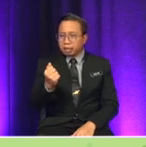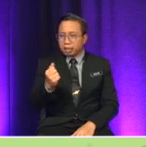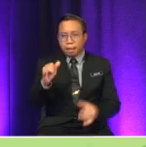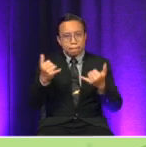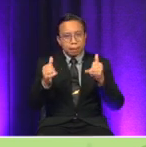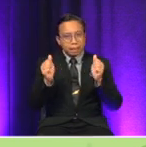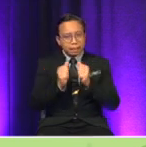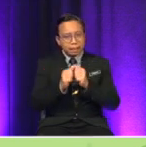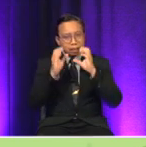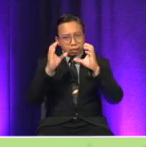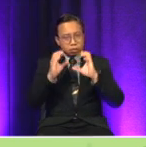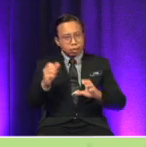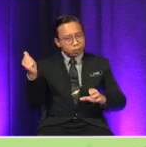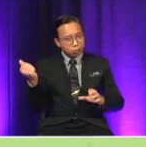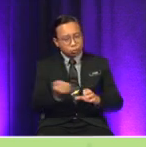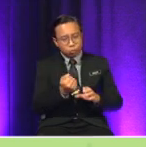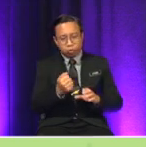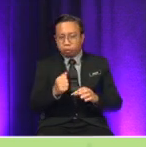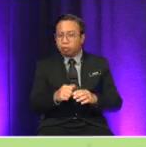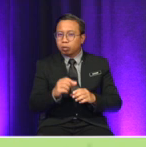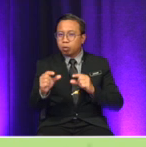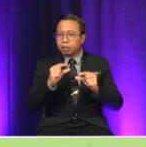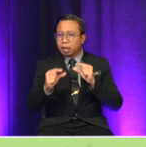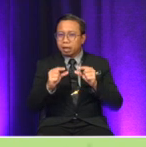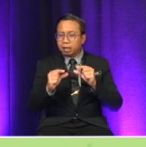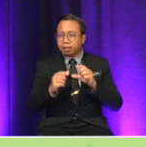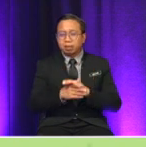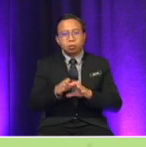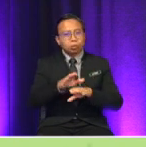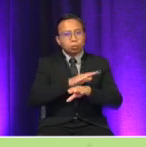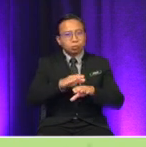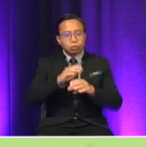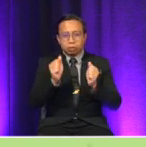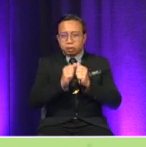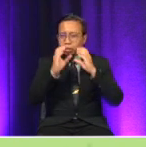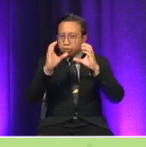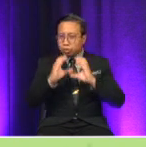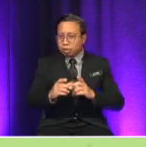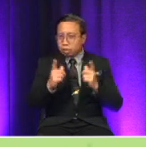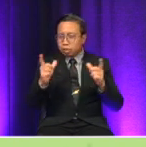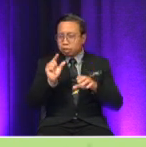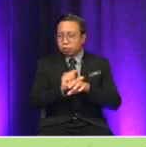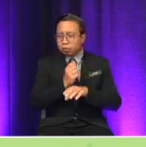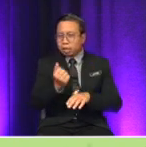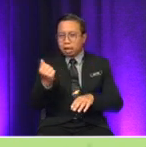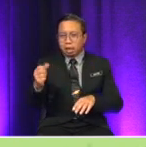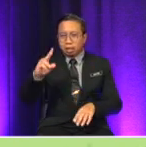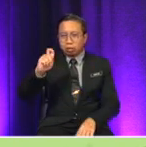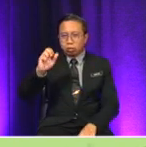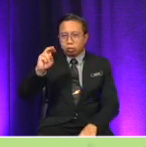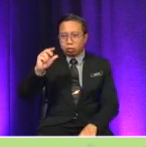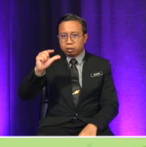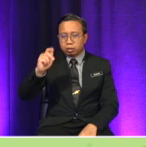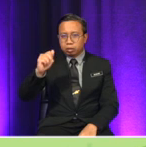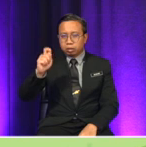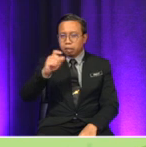dengan cara dipukul, ditabuh, digoyang, digosok atau menggunakan cara lain dengan menggunakan alat seperti tongkat ataupun